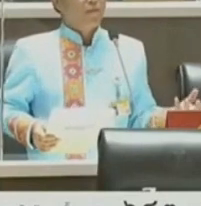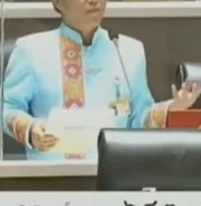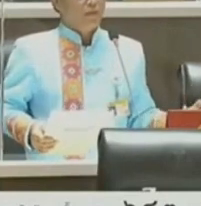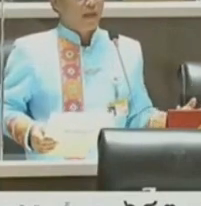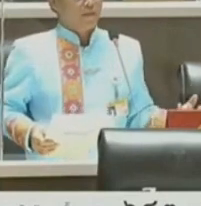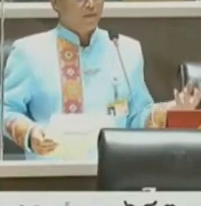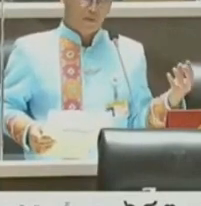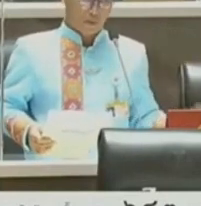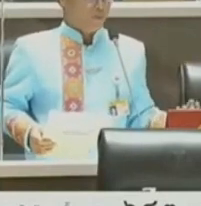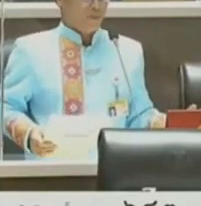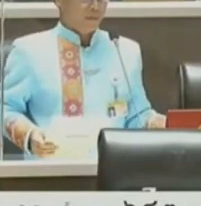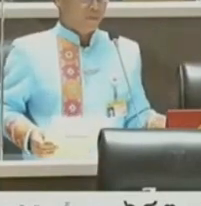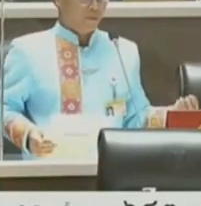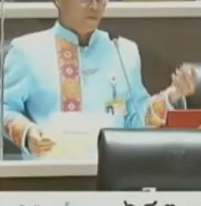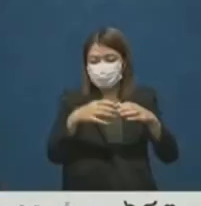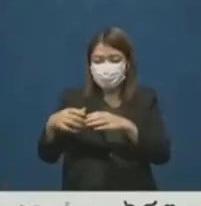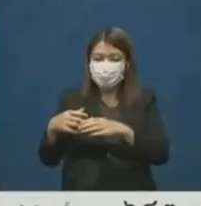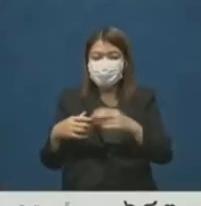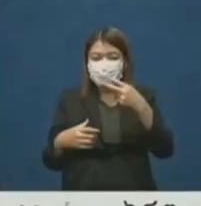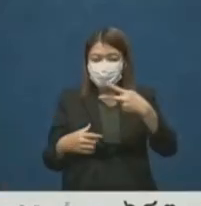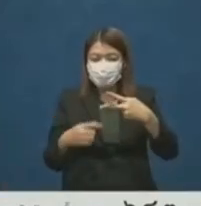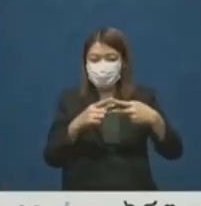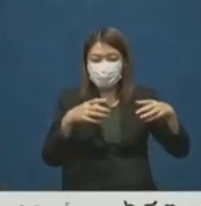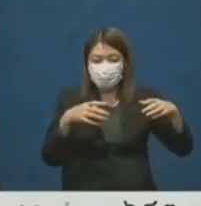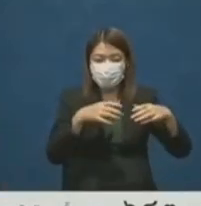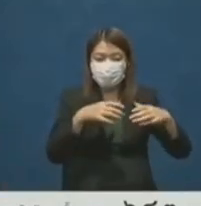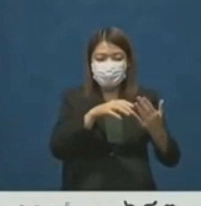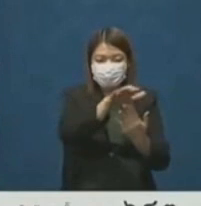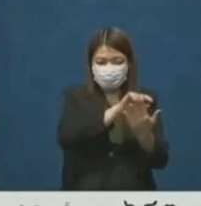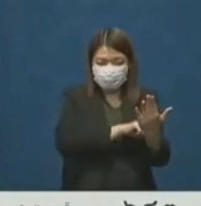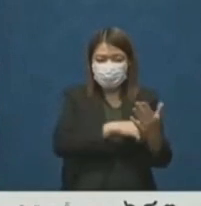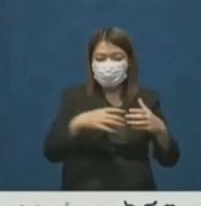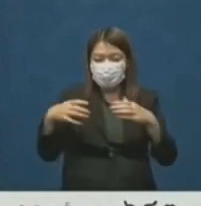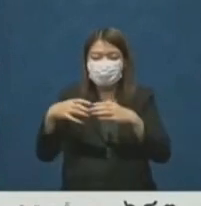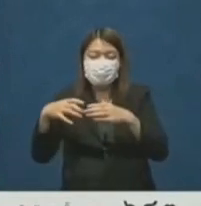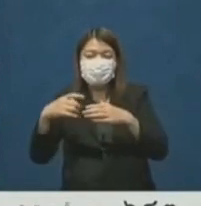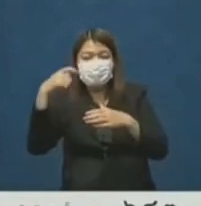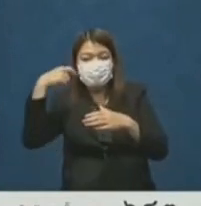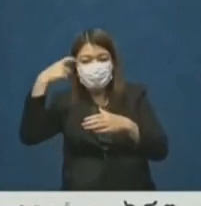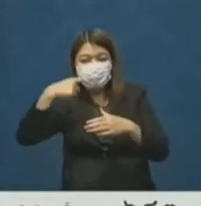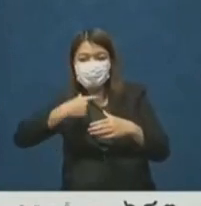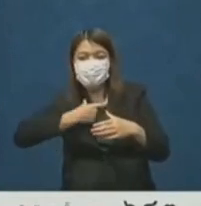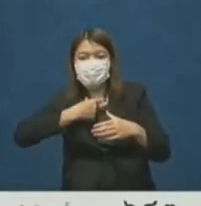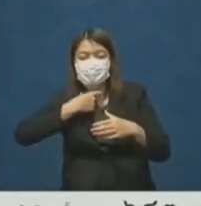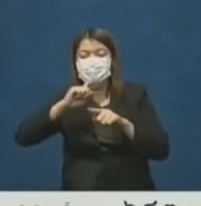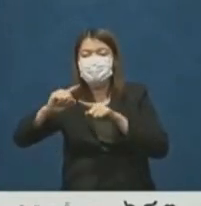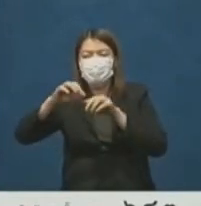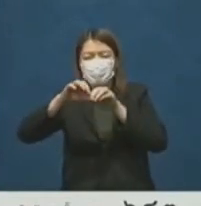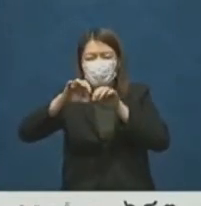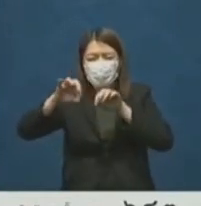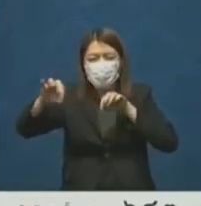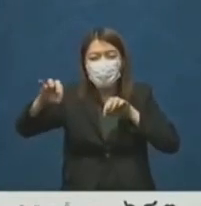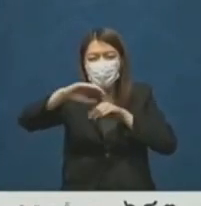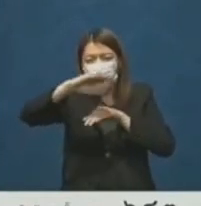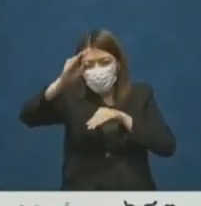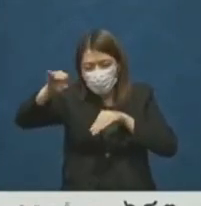ายผมจะยกตัวอย่าง2กลุ่มนะครับกลุ่มชายขอบกลุ่มชาติพันธุ์นะฮะกลุ่มที่อยู่ห่างไก